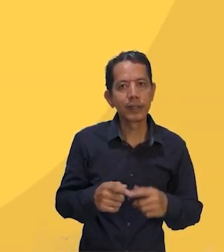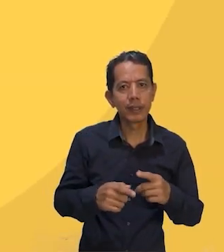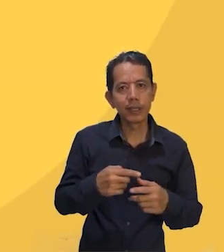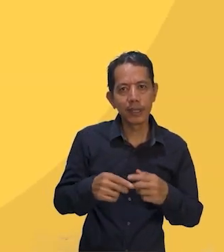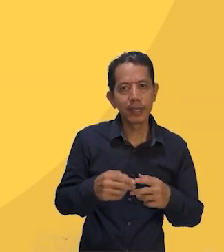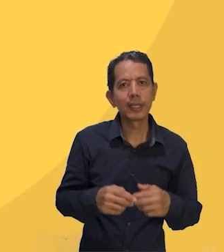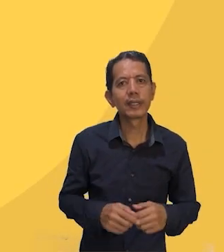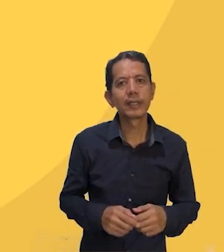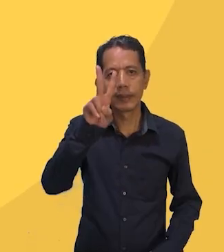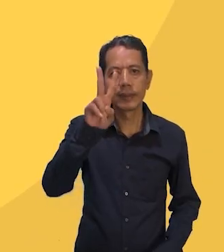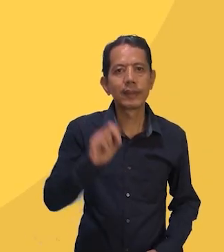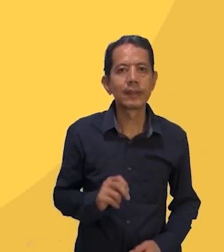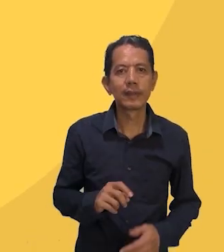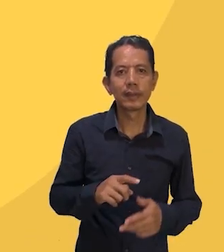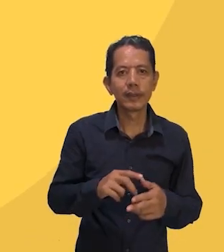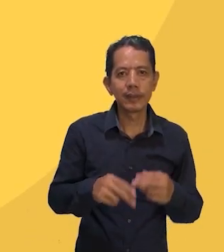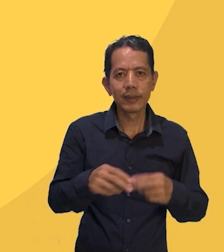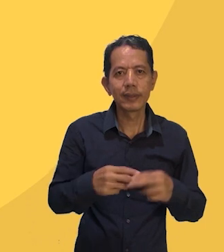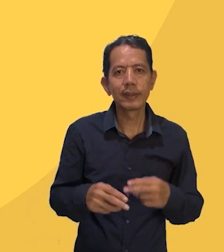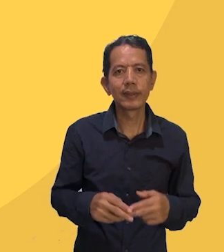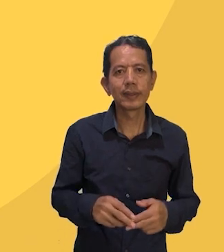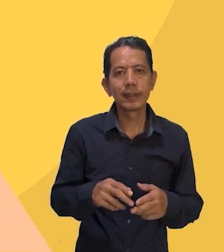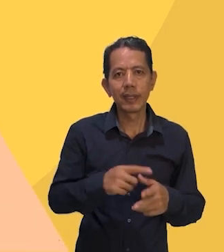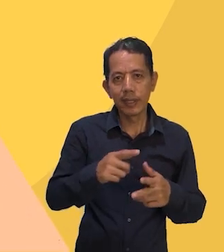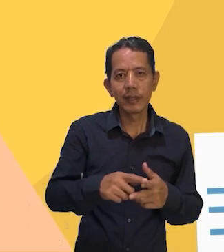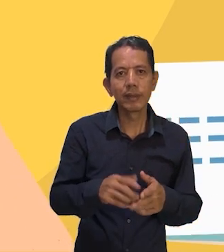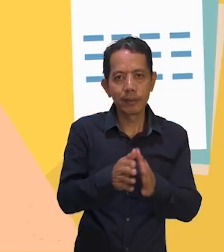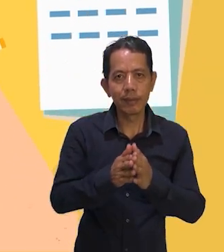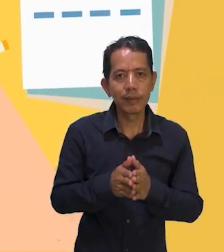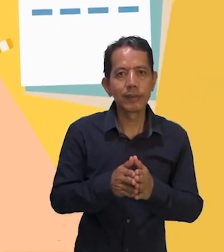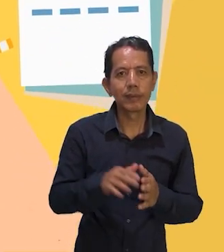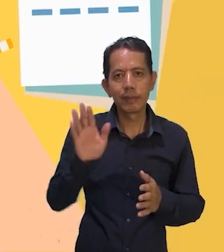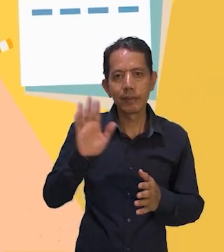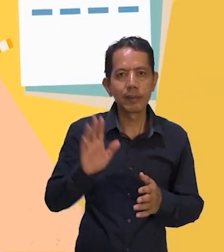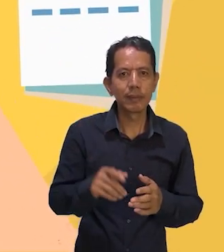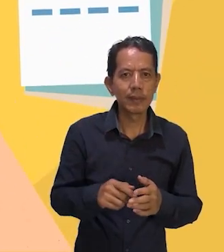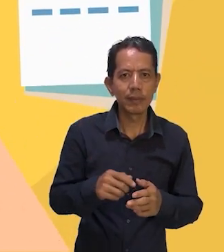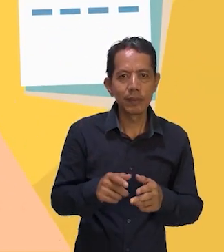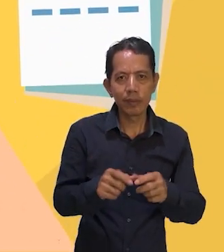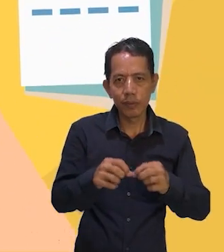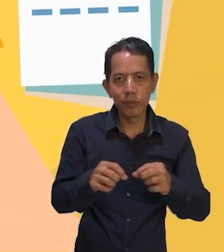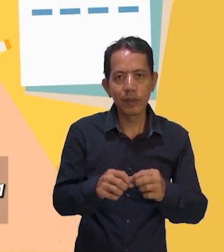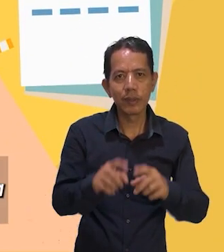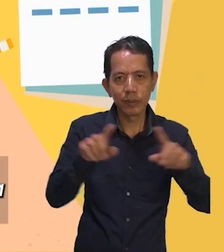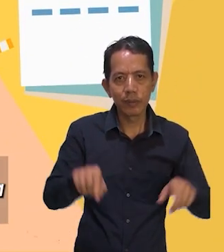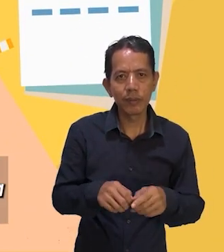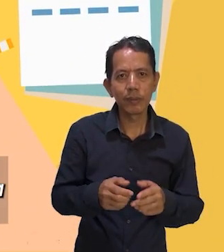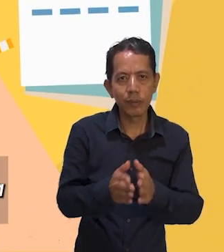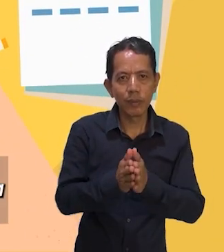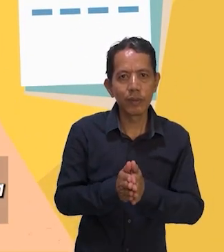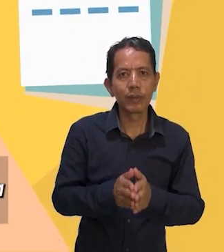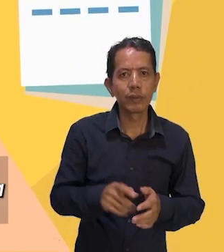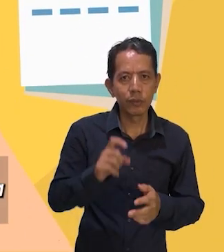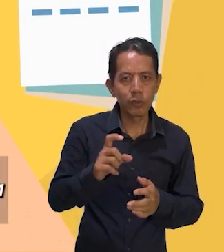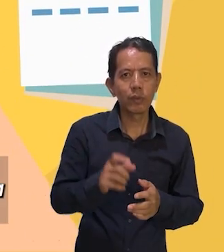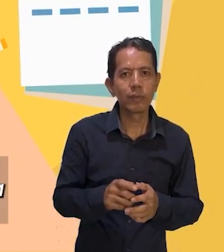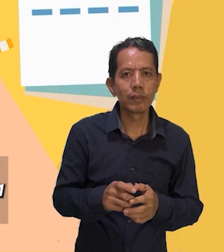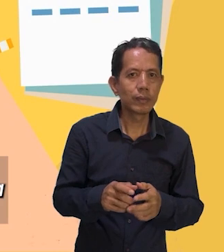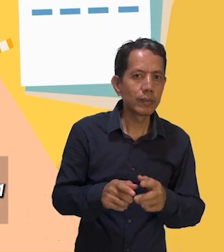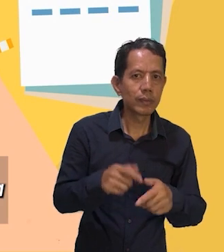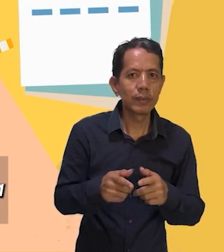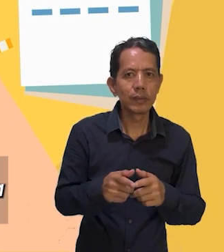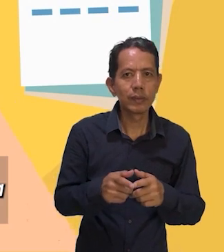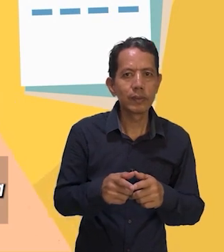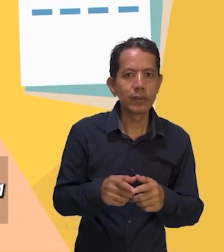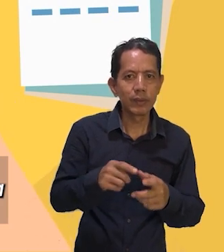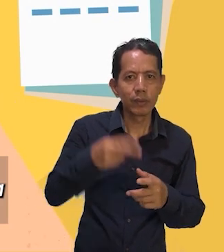kedua, rekan-rekan pengguna atau pemohon tidak perlu membuat surat permohonan. Cukup mengisi saja formulir